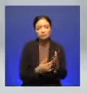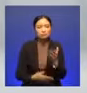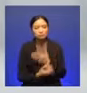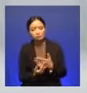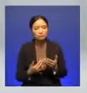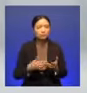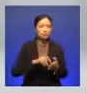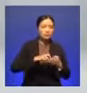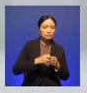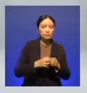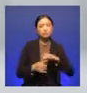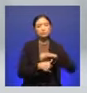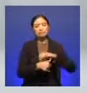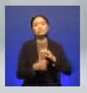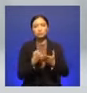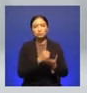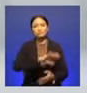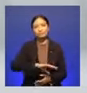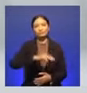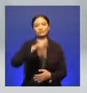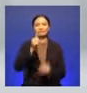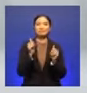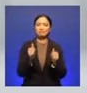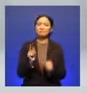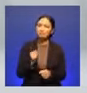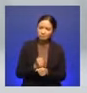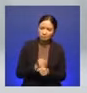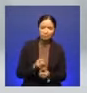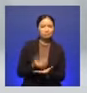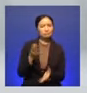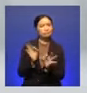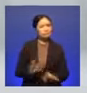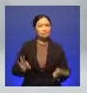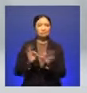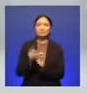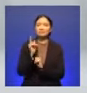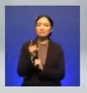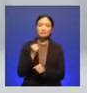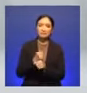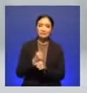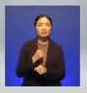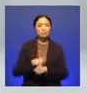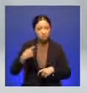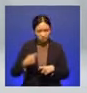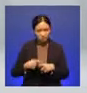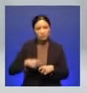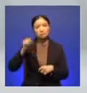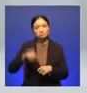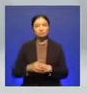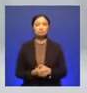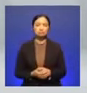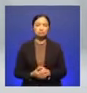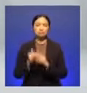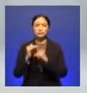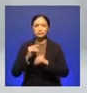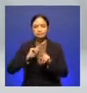ผลทางใจแล้วก็เข้าไปอยู่ในเรือนจำค่ะนับว่าเป็นงานที่มีคุณค่าอย่างมากแล้วก็ทำงานยากนะคะภายในข้อ